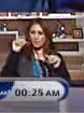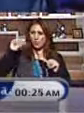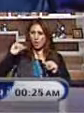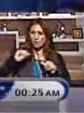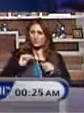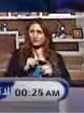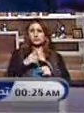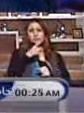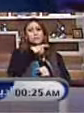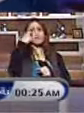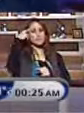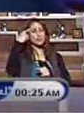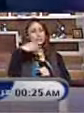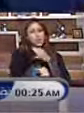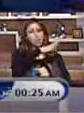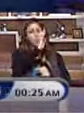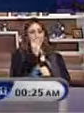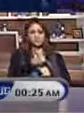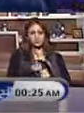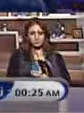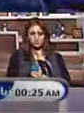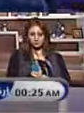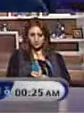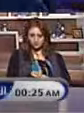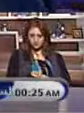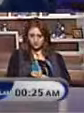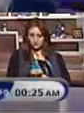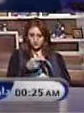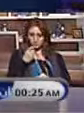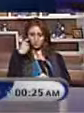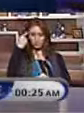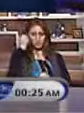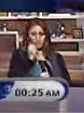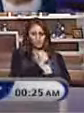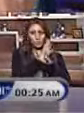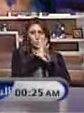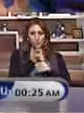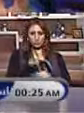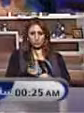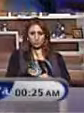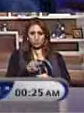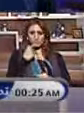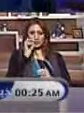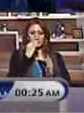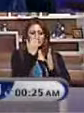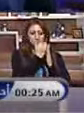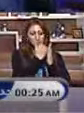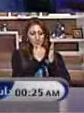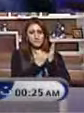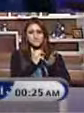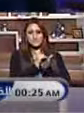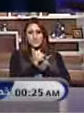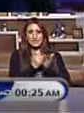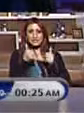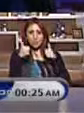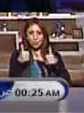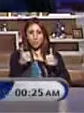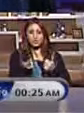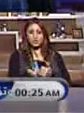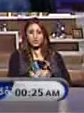مدرسه اي كلام خلاص يا عم روح انت ومن على شاكلتك اعمل في داخل المنظومه التعليميه مدرسه جميله فيها